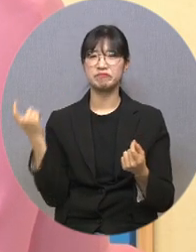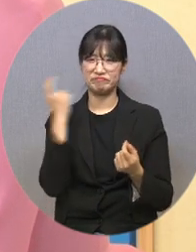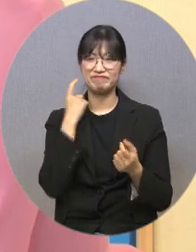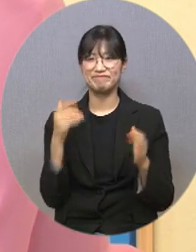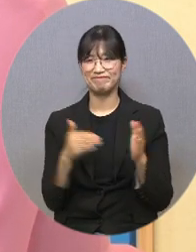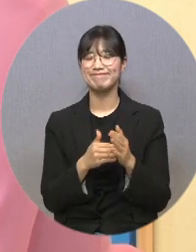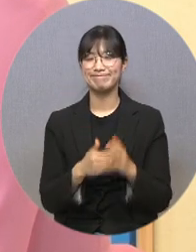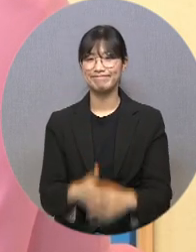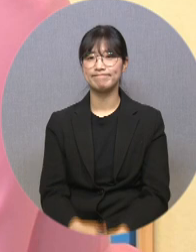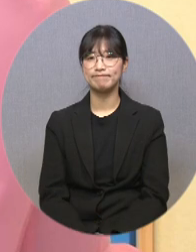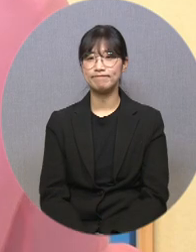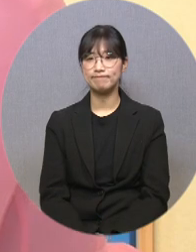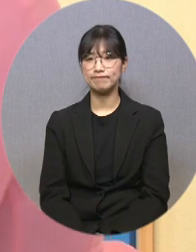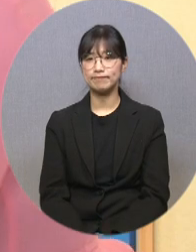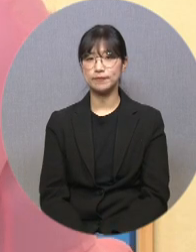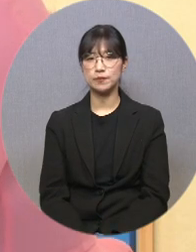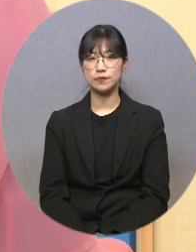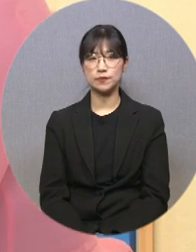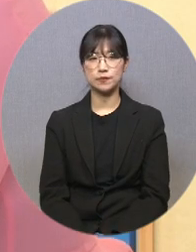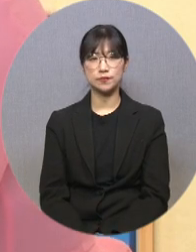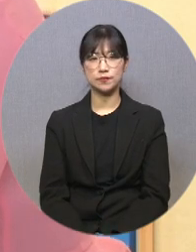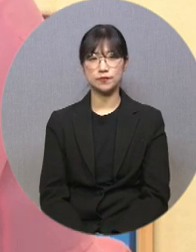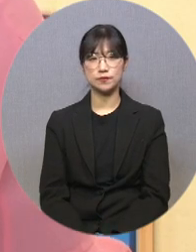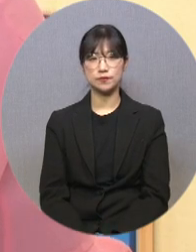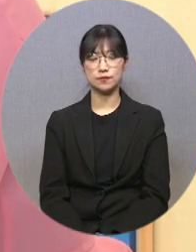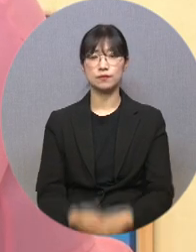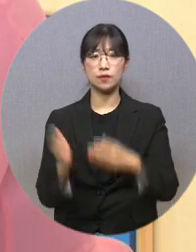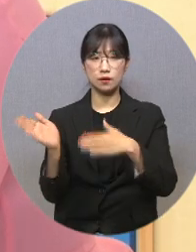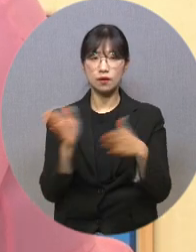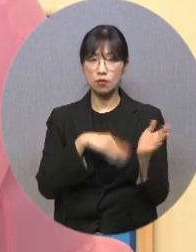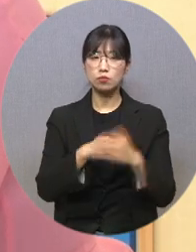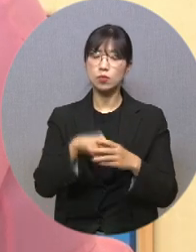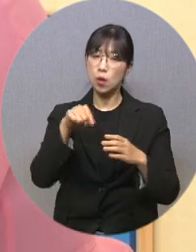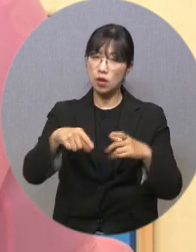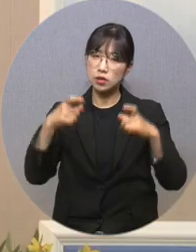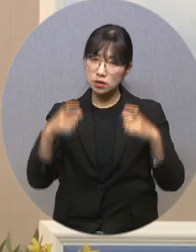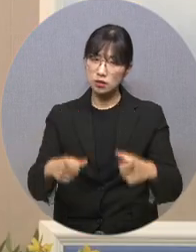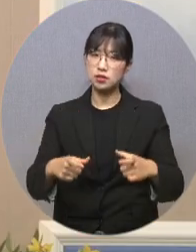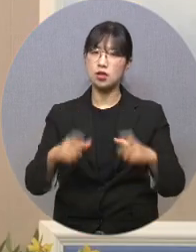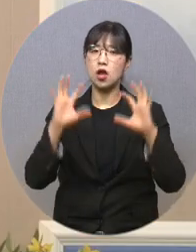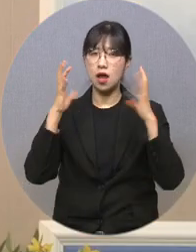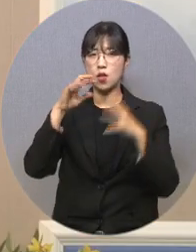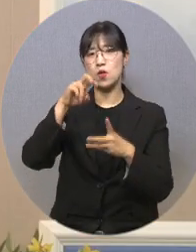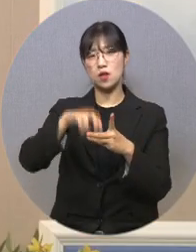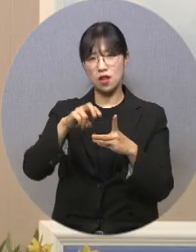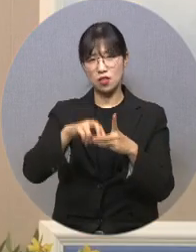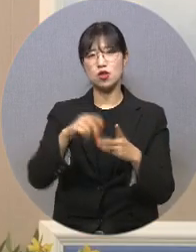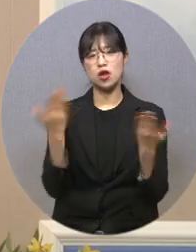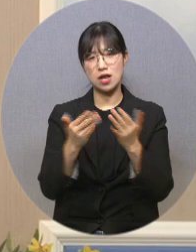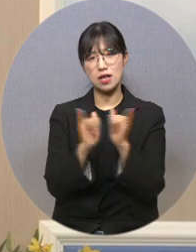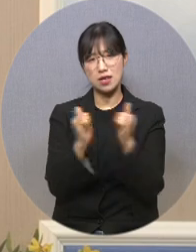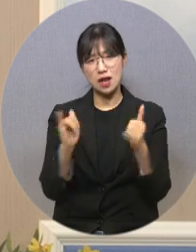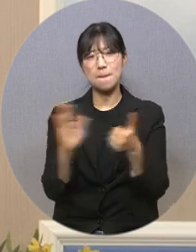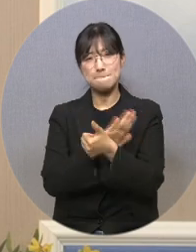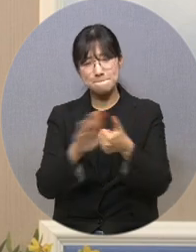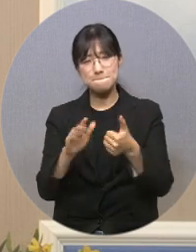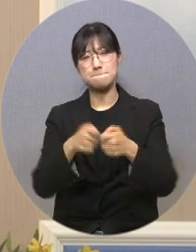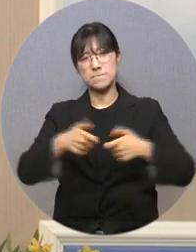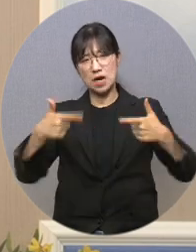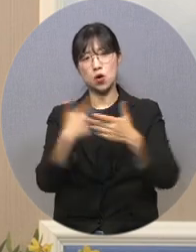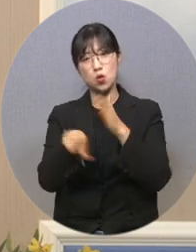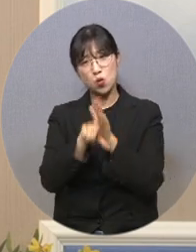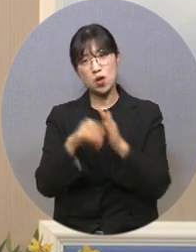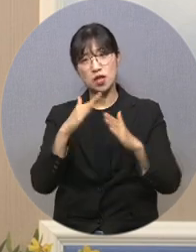좀 들은 바 있습니다. 그러면 그동안 지역 아동센터 종사자 처우 개선을 위해서 전라남도의 자체적인 노력이